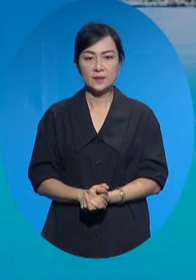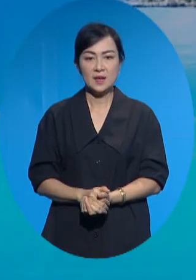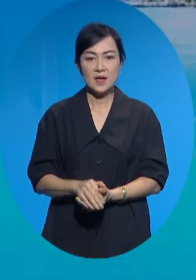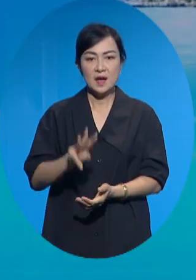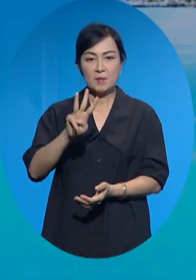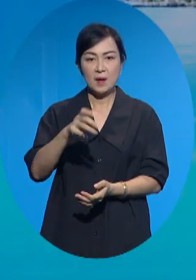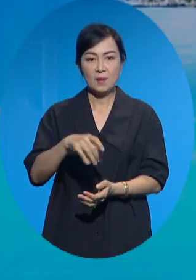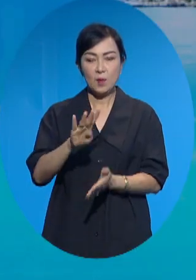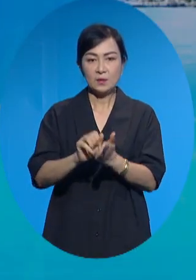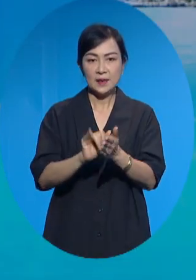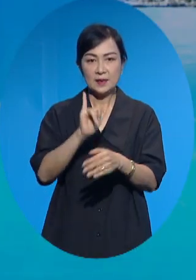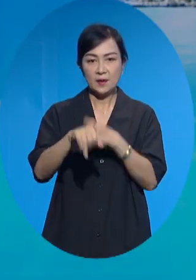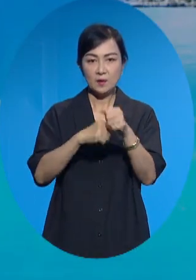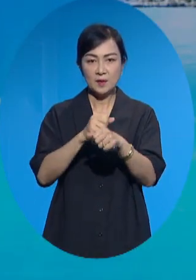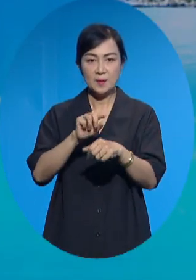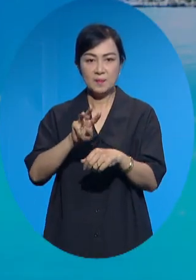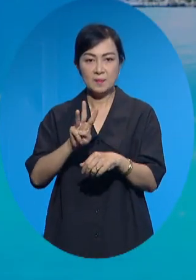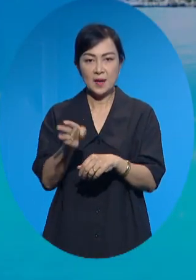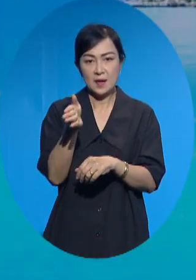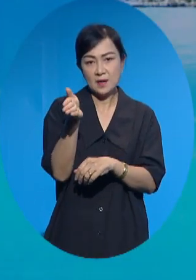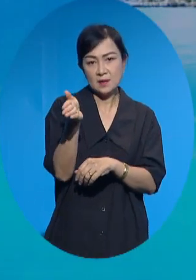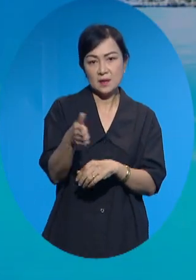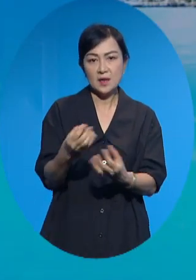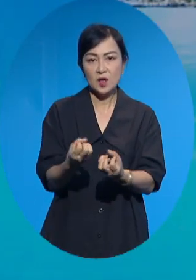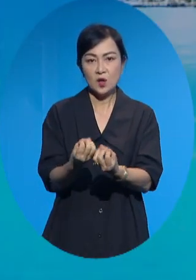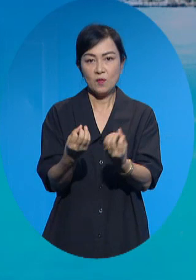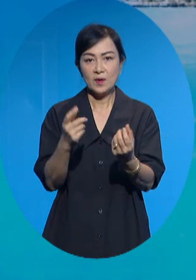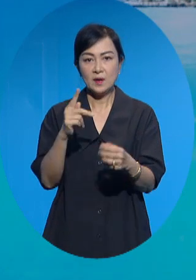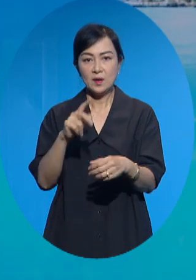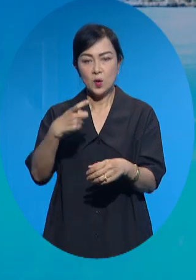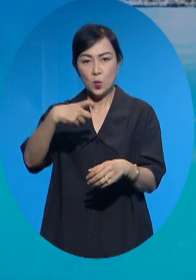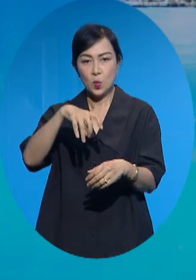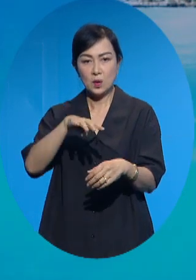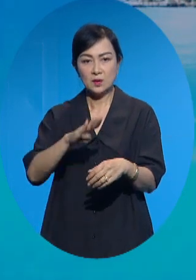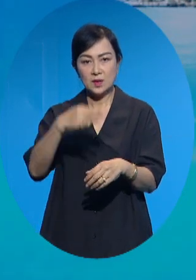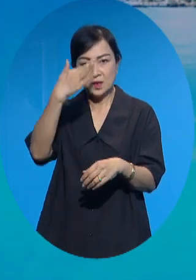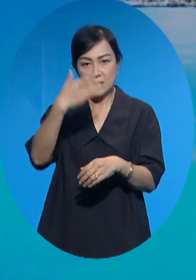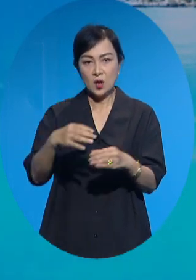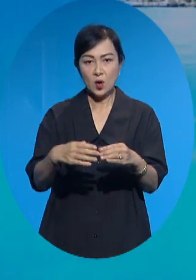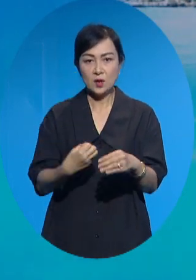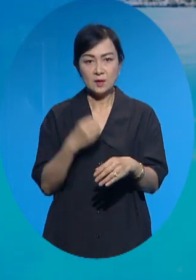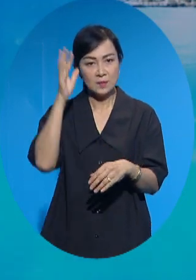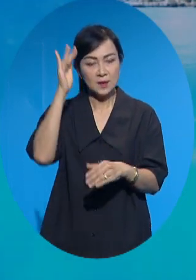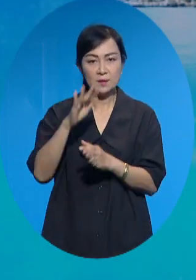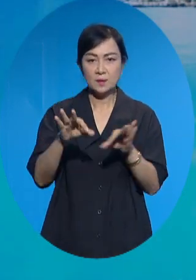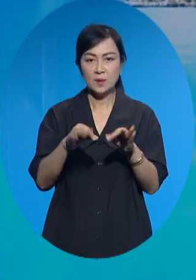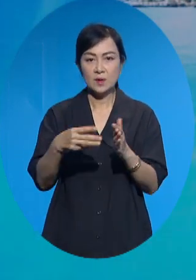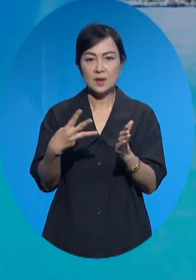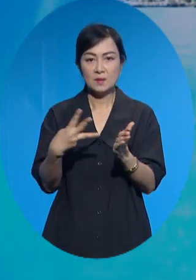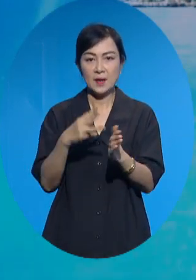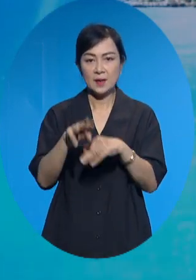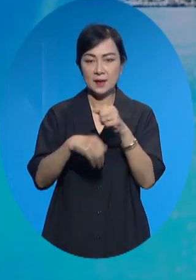vào ngày 3 và 4 tháng 6 năm 2023 tới đây tại công viên Khánh Hội quận 4 sẽ diễn ra ngày hội sống xanh thành phố Hồ Chí Minh lần thứ 3